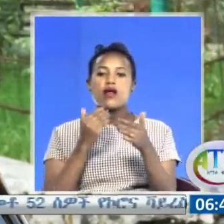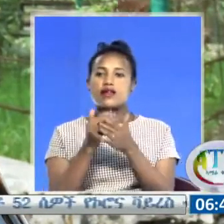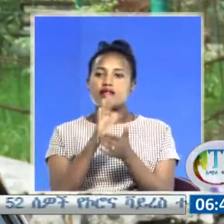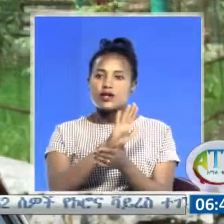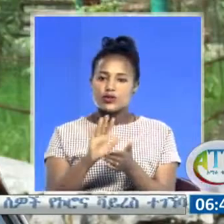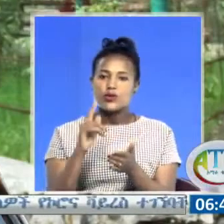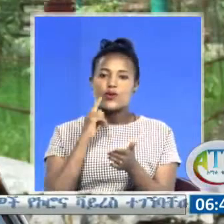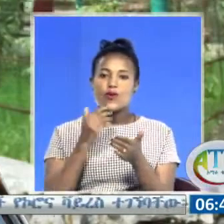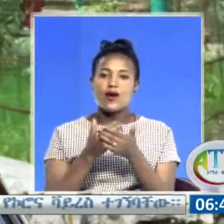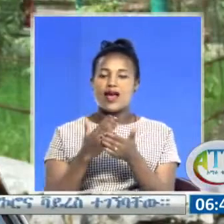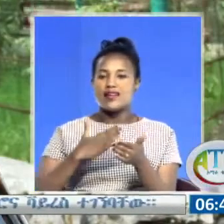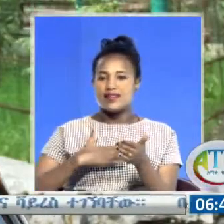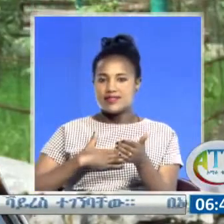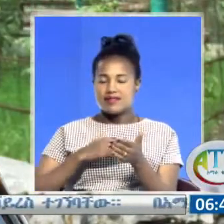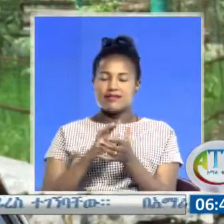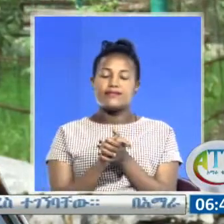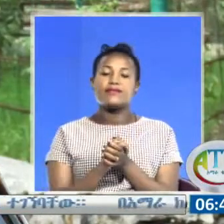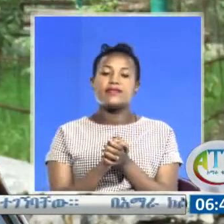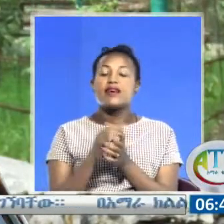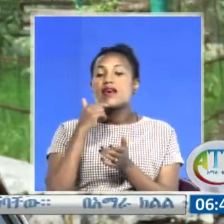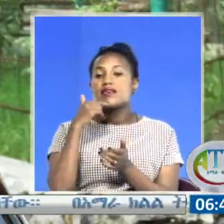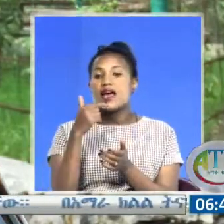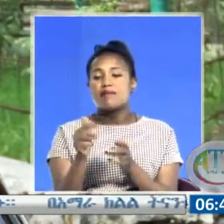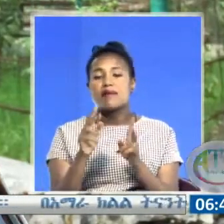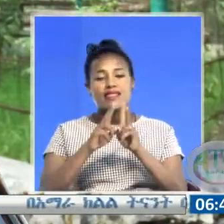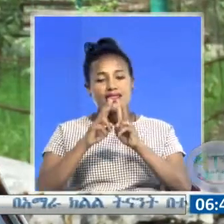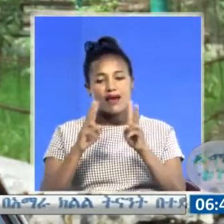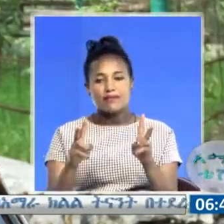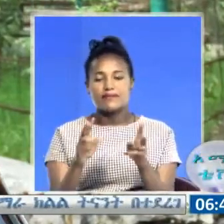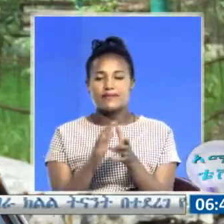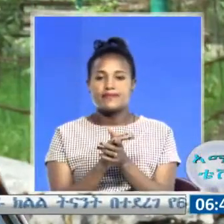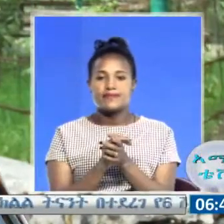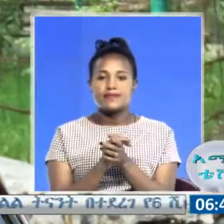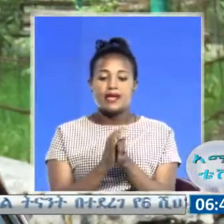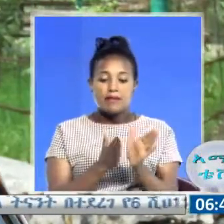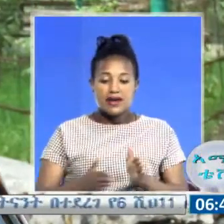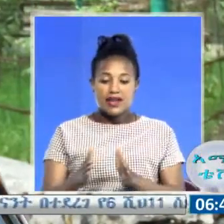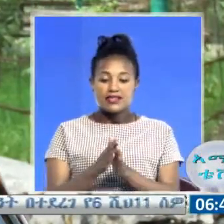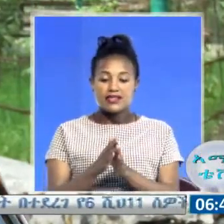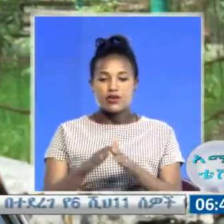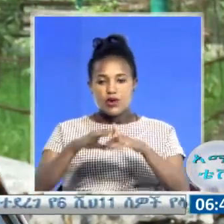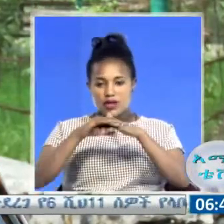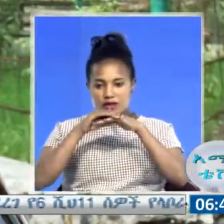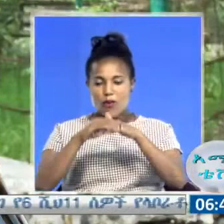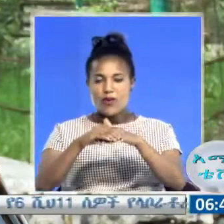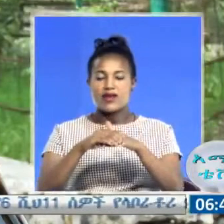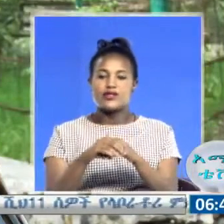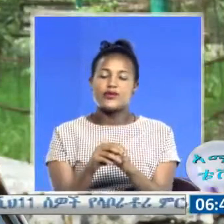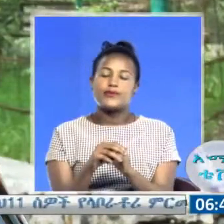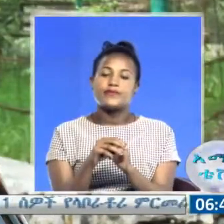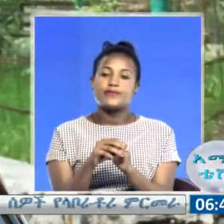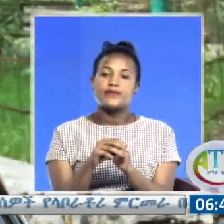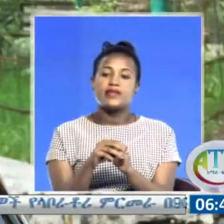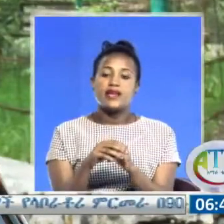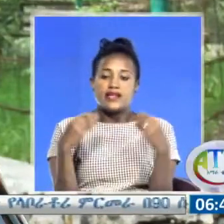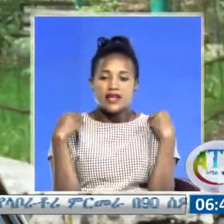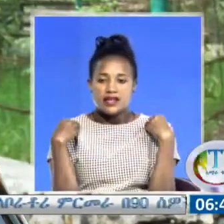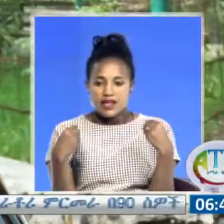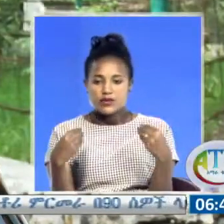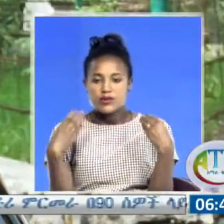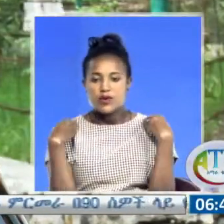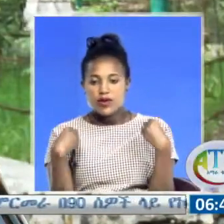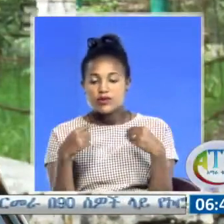እንኳን አደረሰን እያለ በጣም መንገድ ላይ ስነዱ ለተዋወቅ ናቸው። ደህና አደራችሁ ደህና